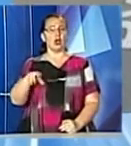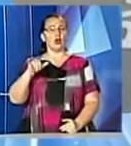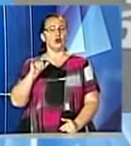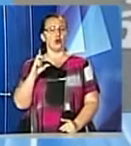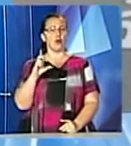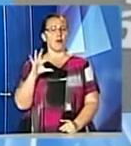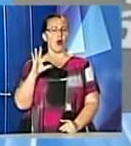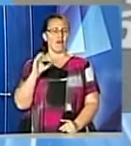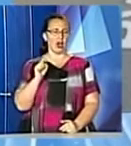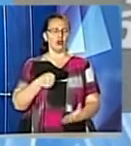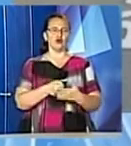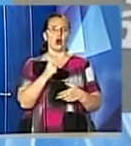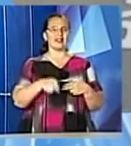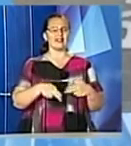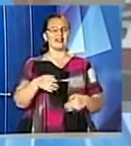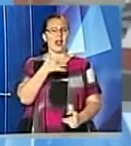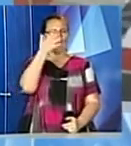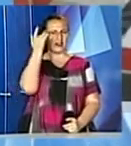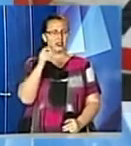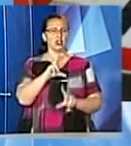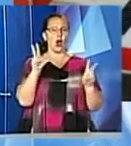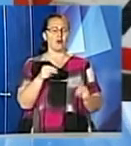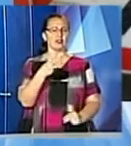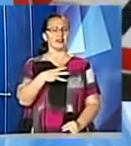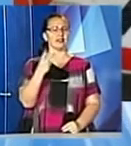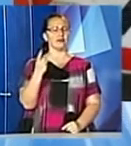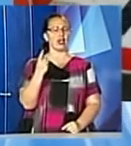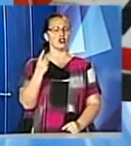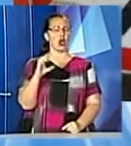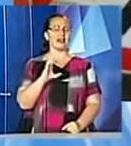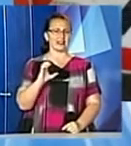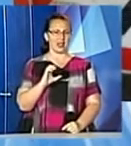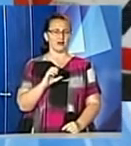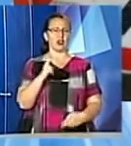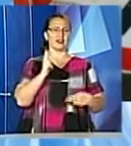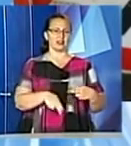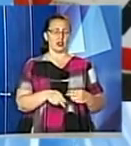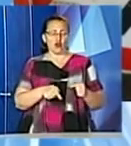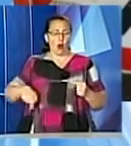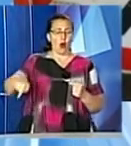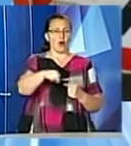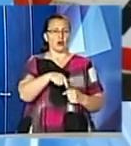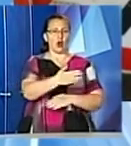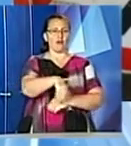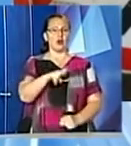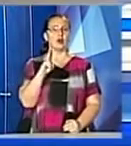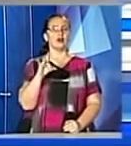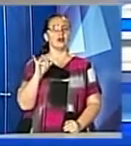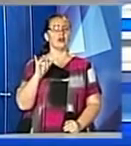роботи обіцяють завершити 31 серпня цього року. Об'їхати ділянку можна буде через вулицю Кривчицька